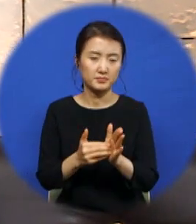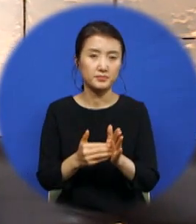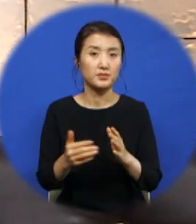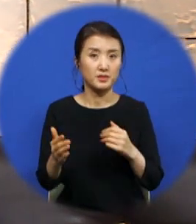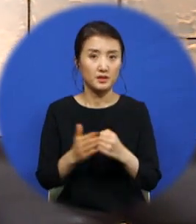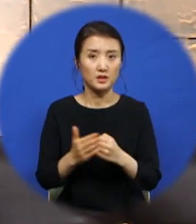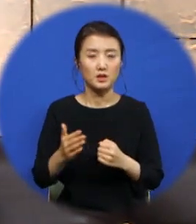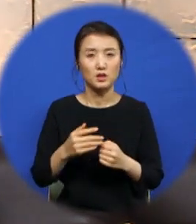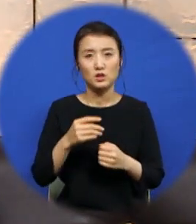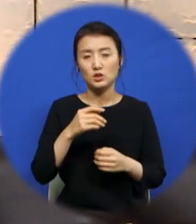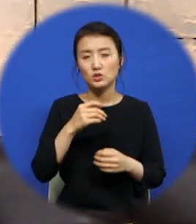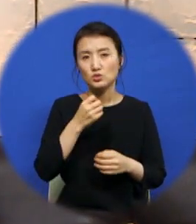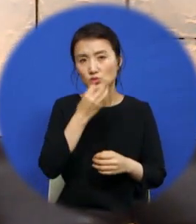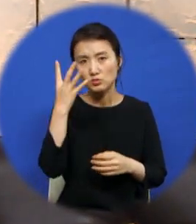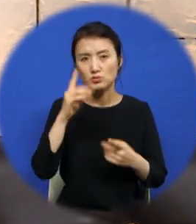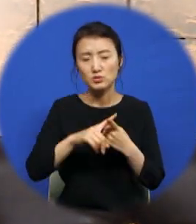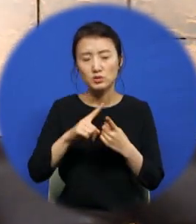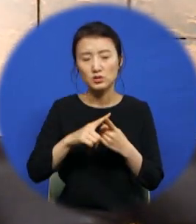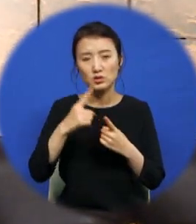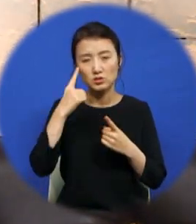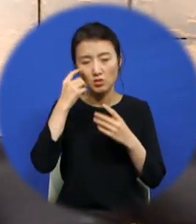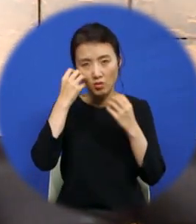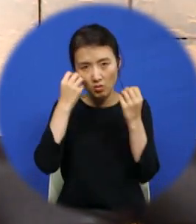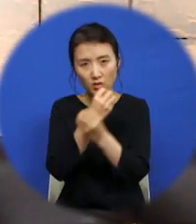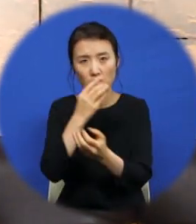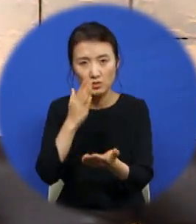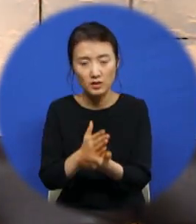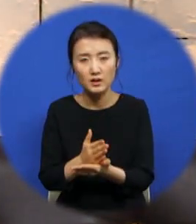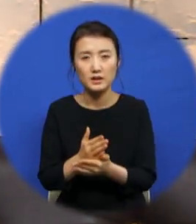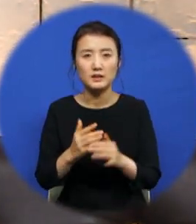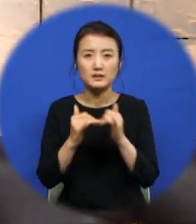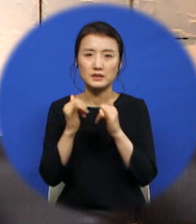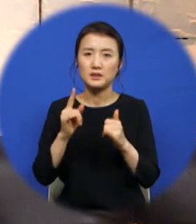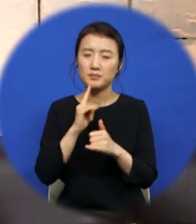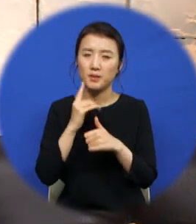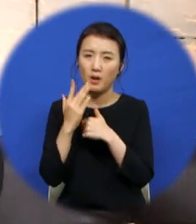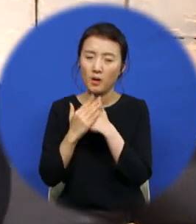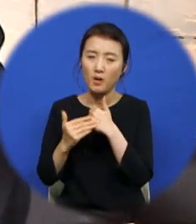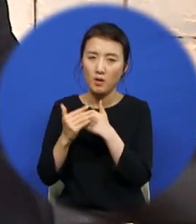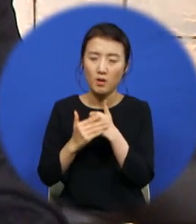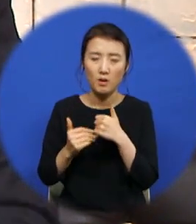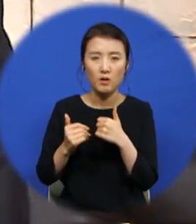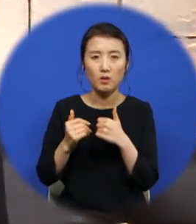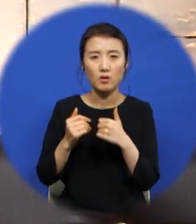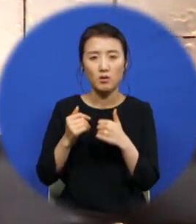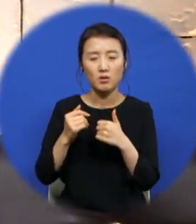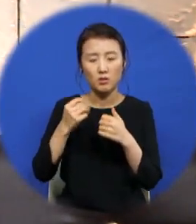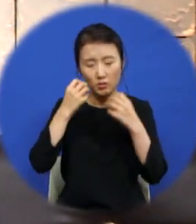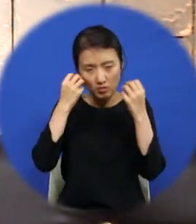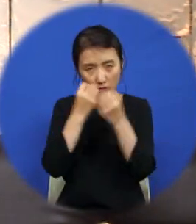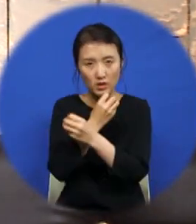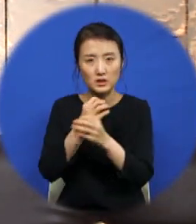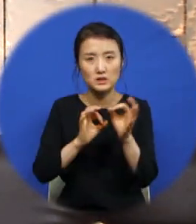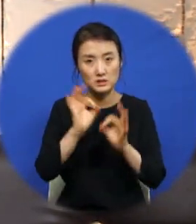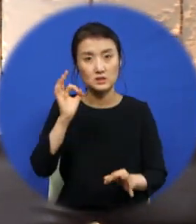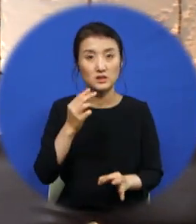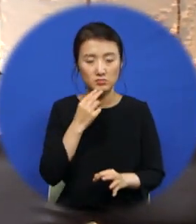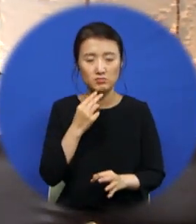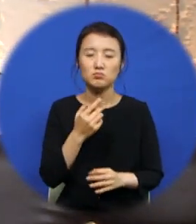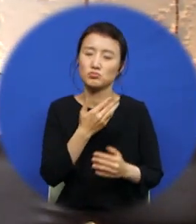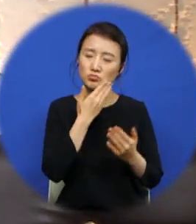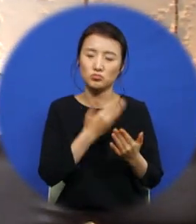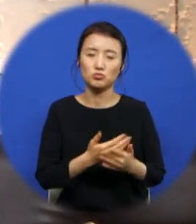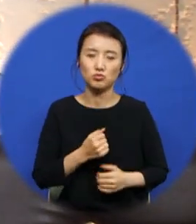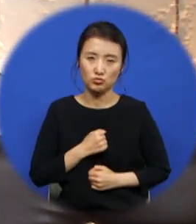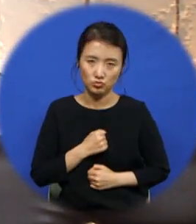않는 것 그 다음에 사람의 감언이설 감으니 술에 눈이 가리지 않도록 특별한 그런 주의를 해야